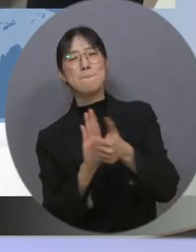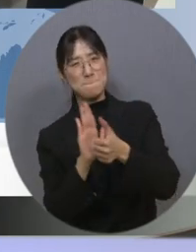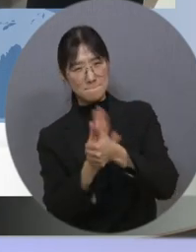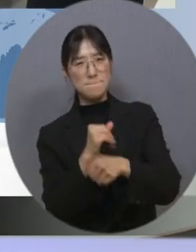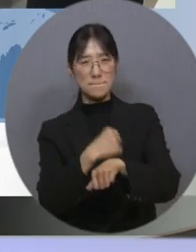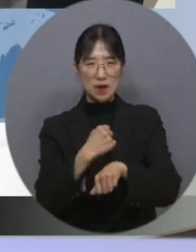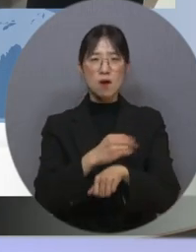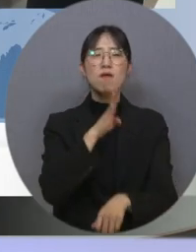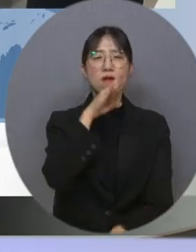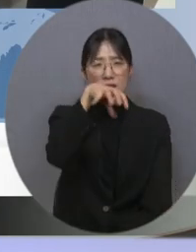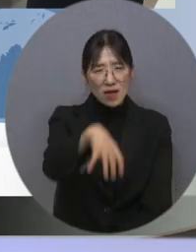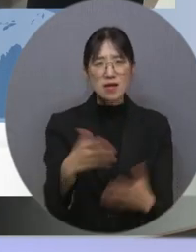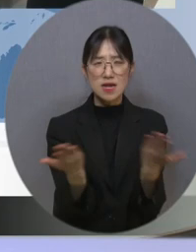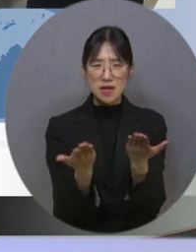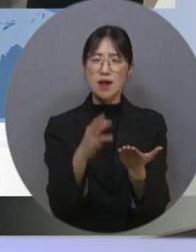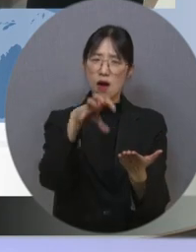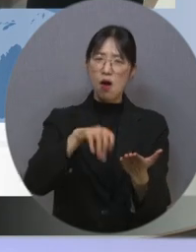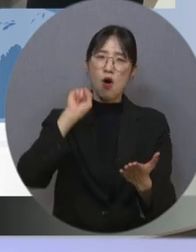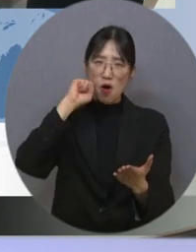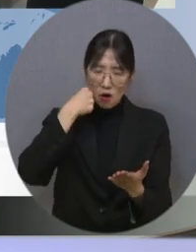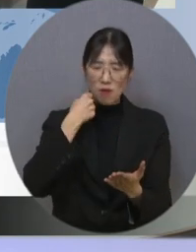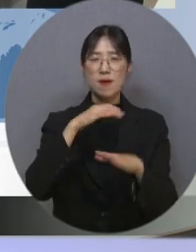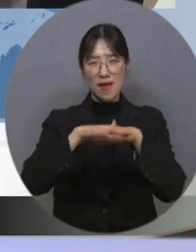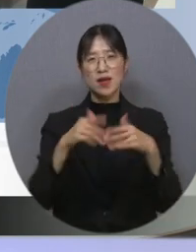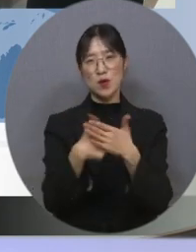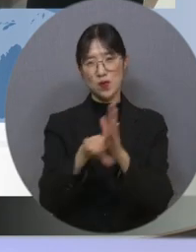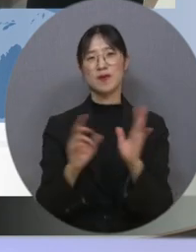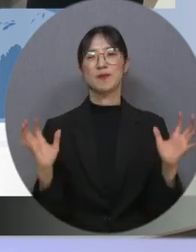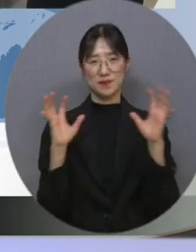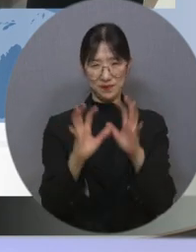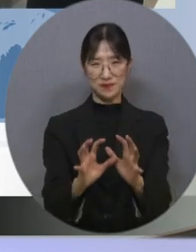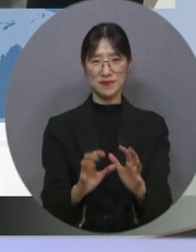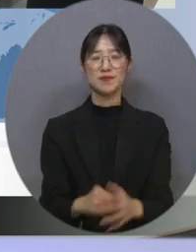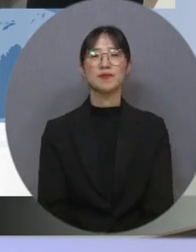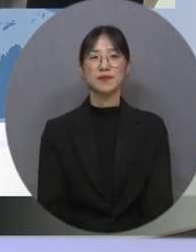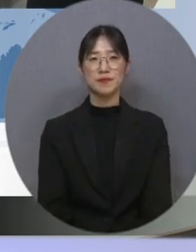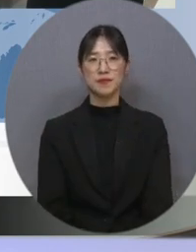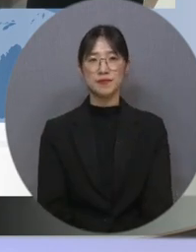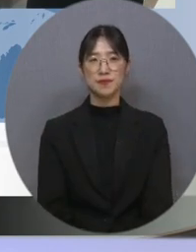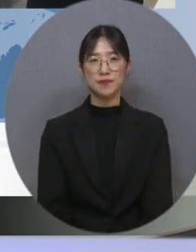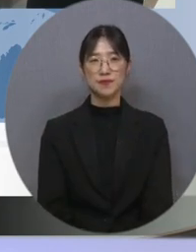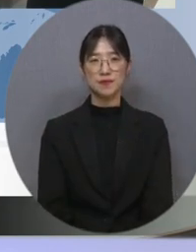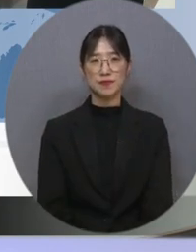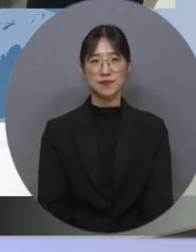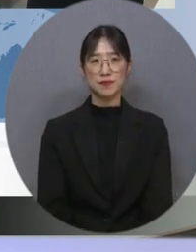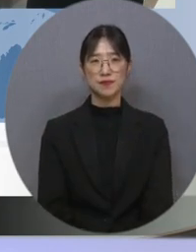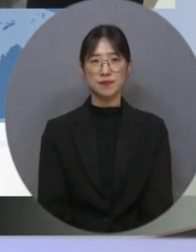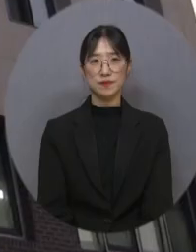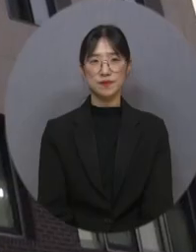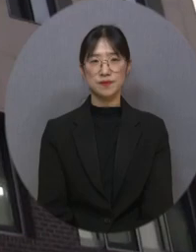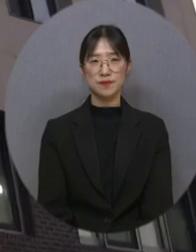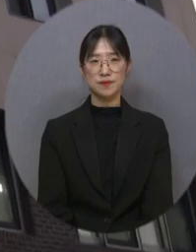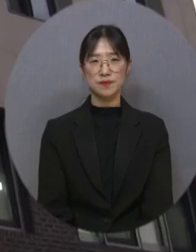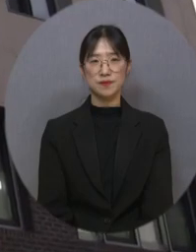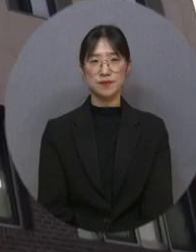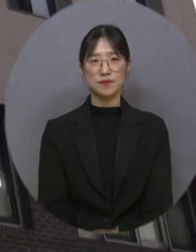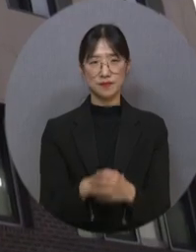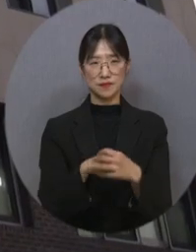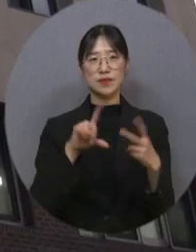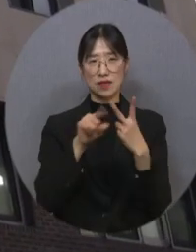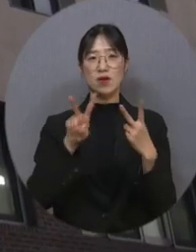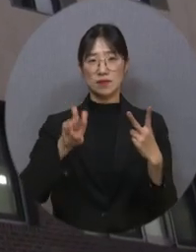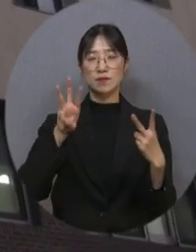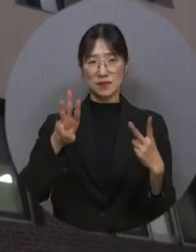현장의 어려움을 해결하기 위해 한자리에 모였습니다. 정우선 기자가 보도합니다. 지난